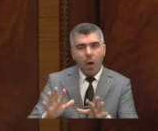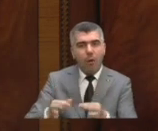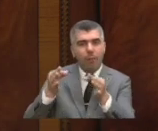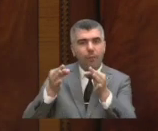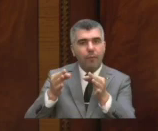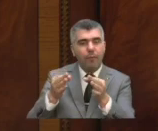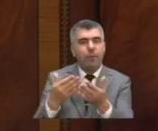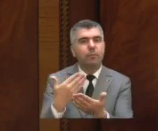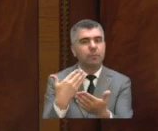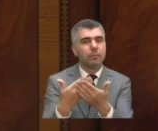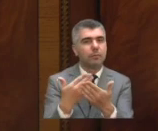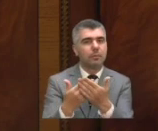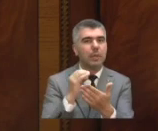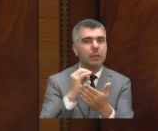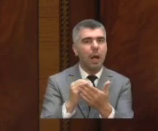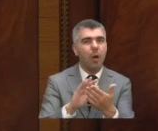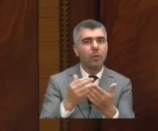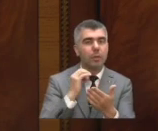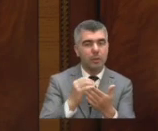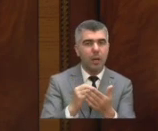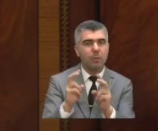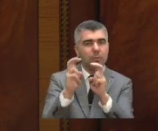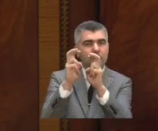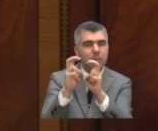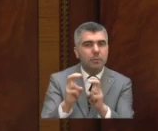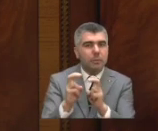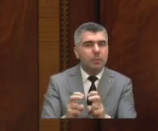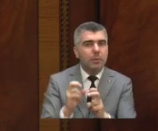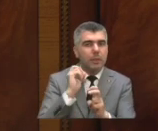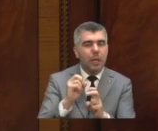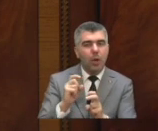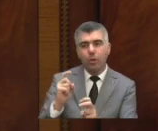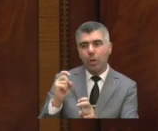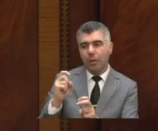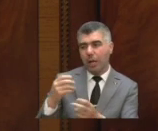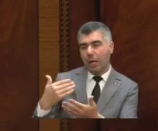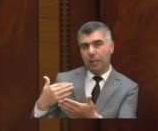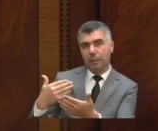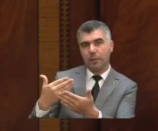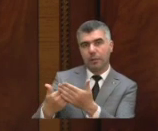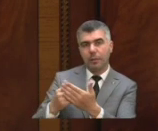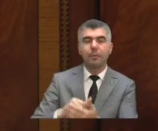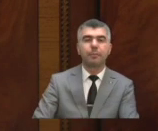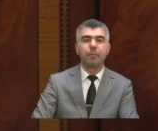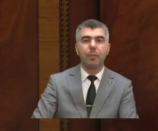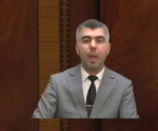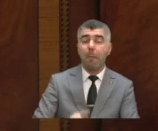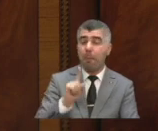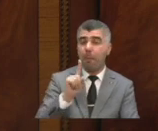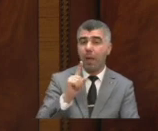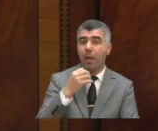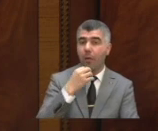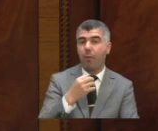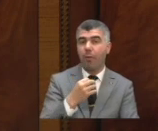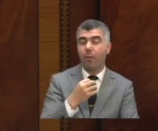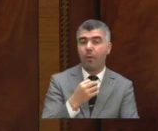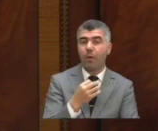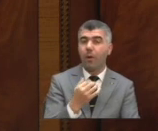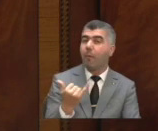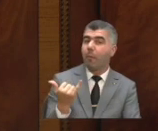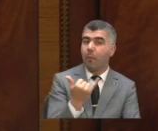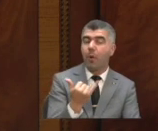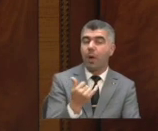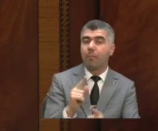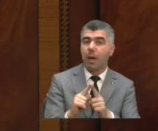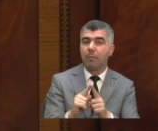خلال ما تم تسجيله من انخفاض خلال الاشهر الاخيره غير ان ذلك لا يعفينا من ضمان